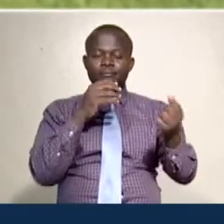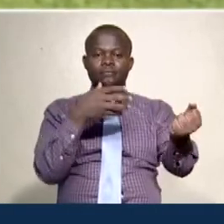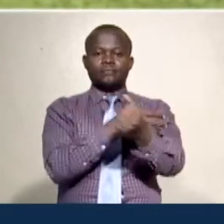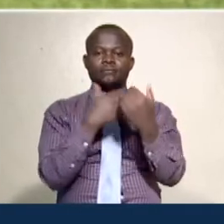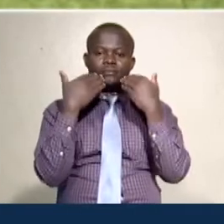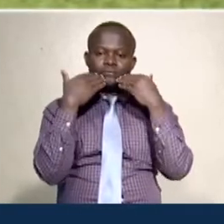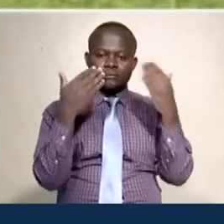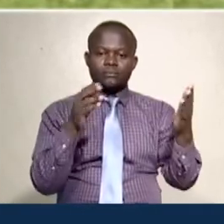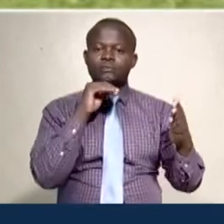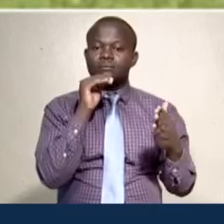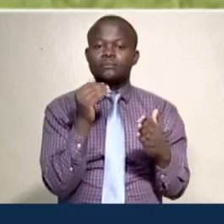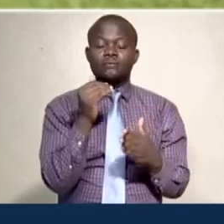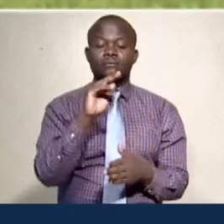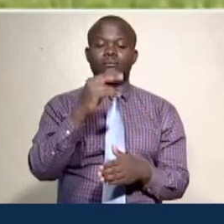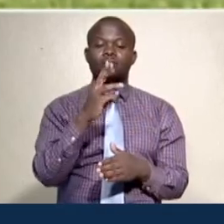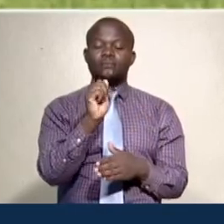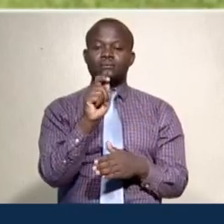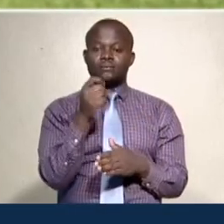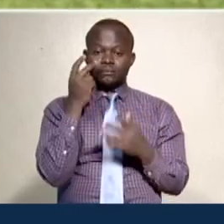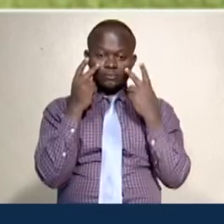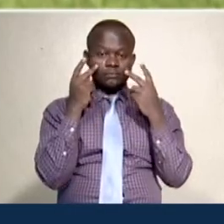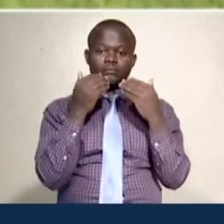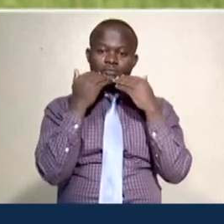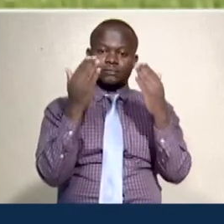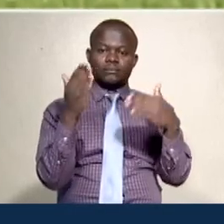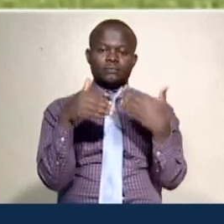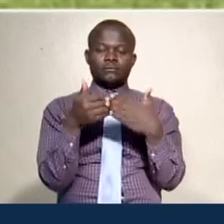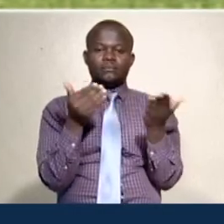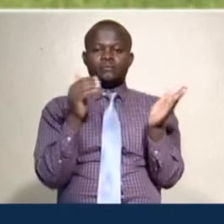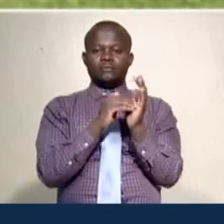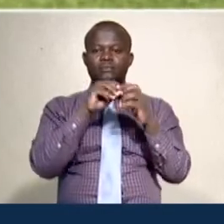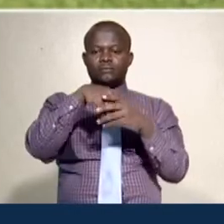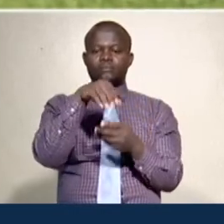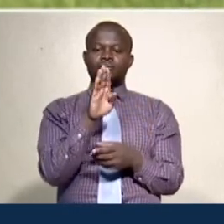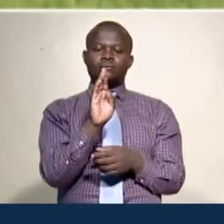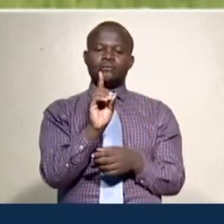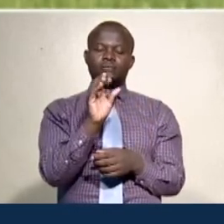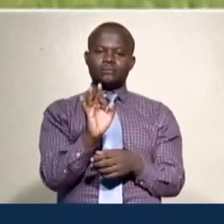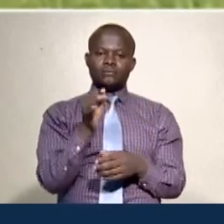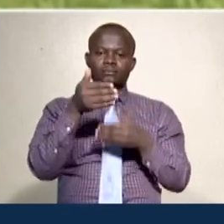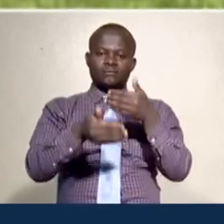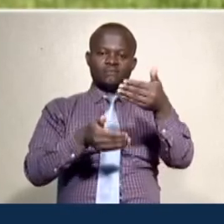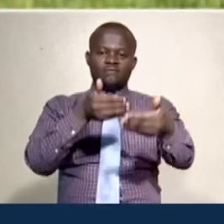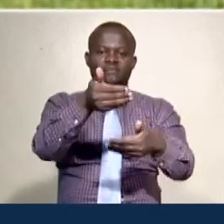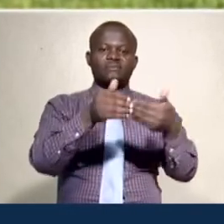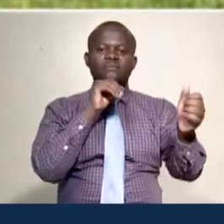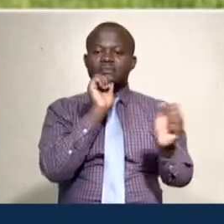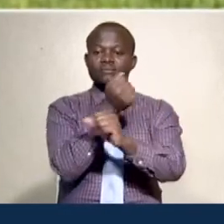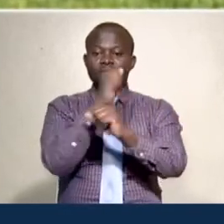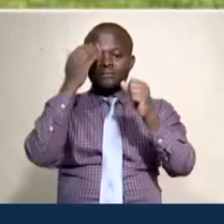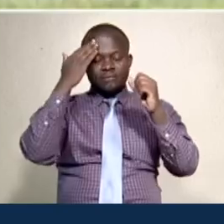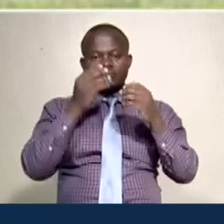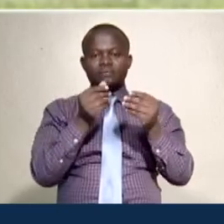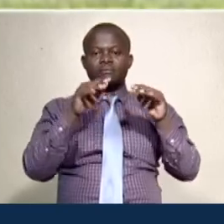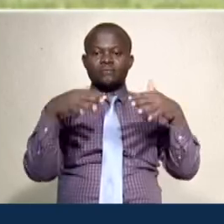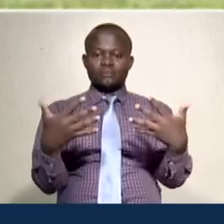afite nta ningwate niyo ngwate nta yabiri bubonewe ako kanya no kujya muri za BDF ni process utamenya ngo bizakemuka